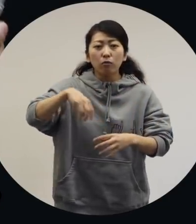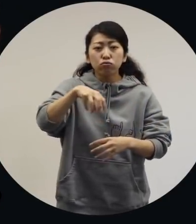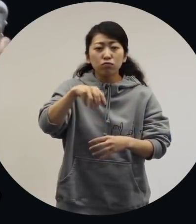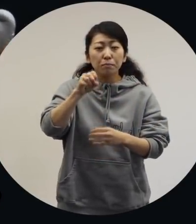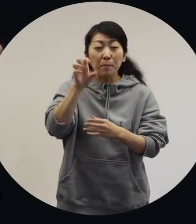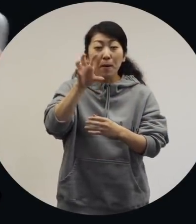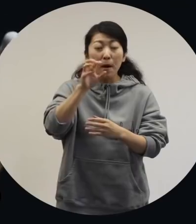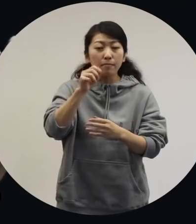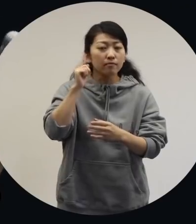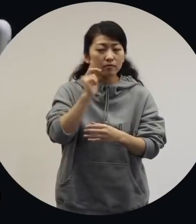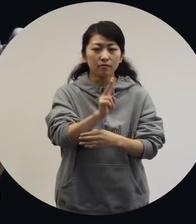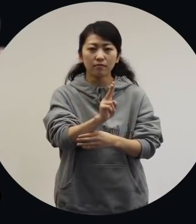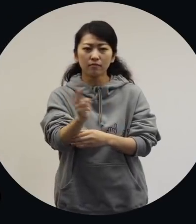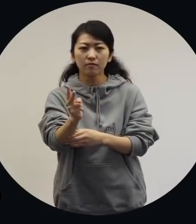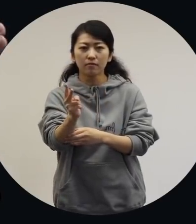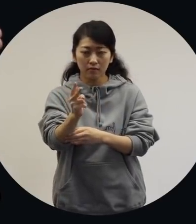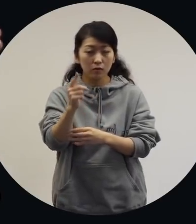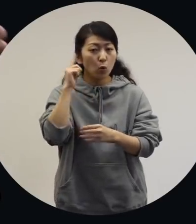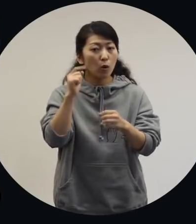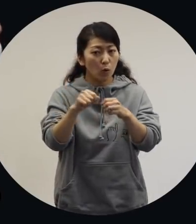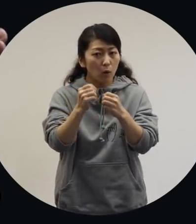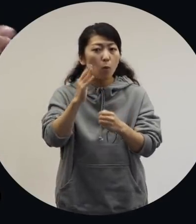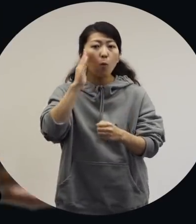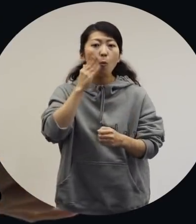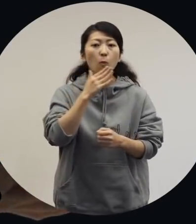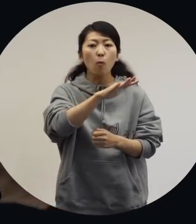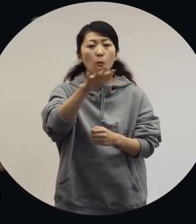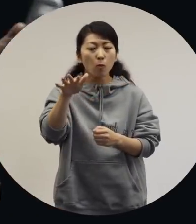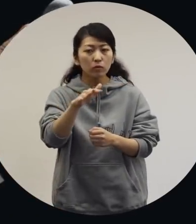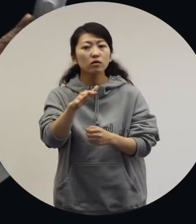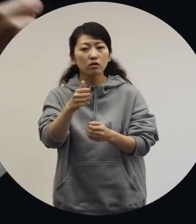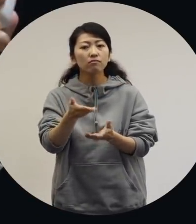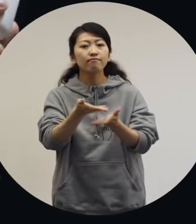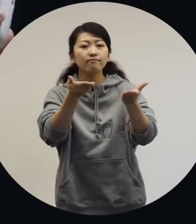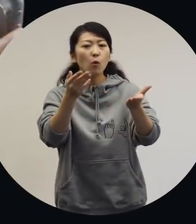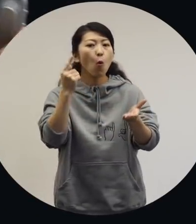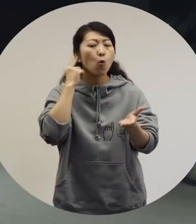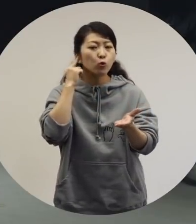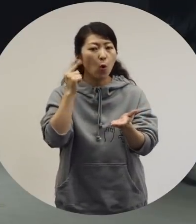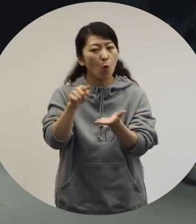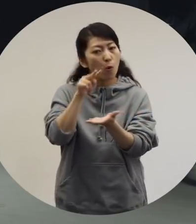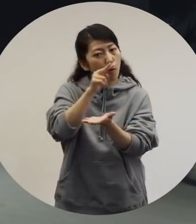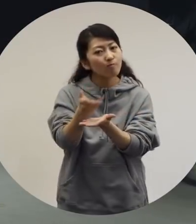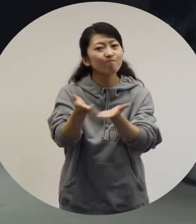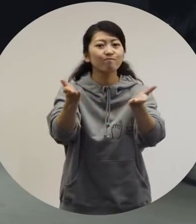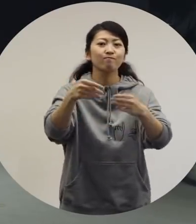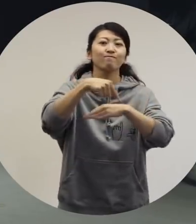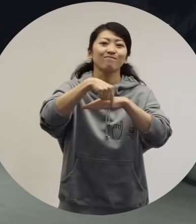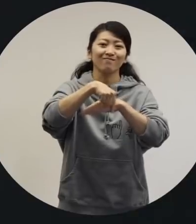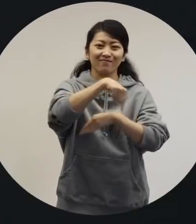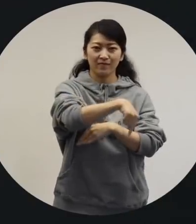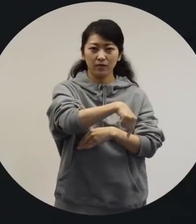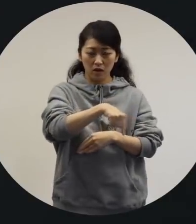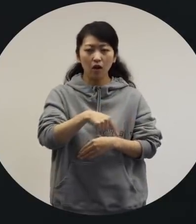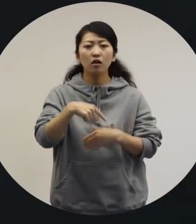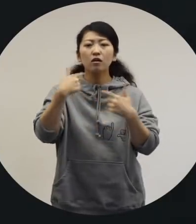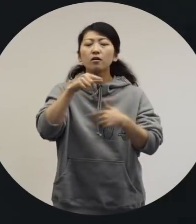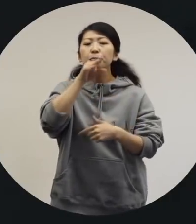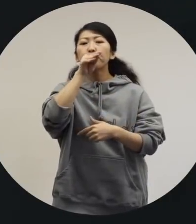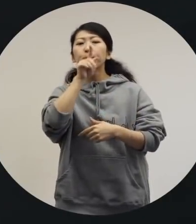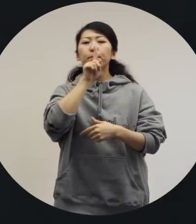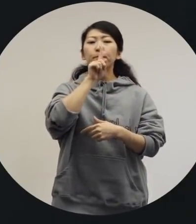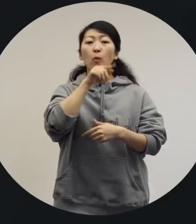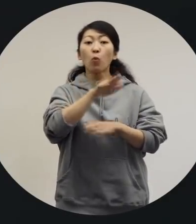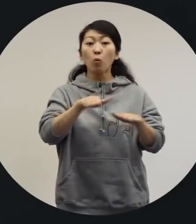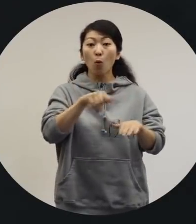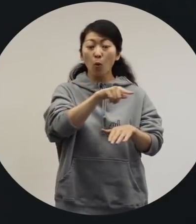と光の強さに変換して、まあ、聴覚障害者、ろう者の方に届けるっていうのは、音を届けるっていうのはプロダクトで、例えば普段発話をしない子